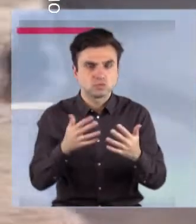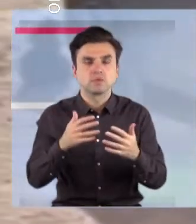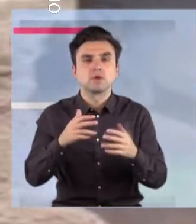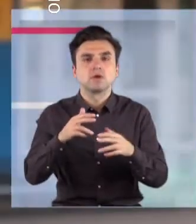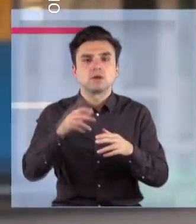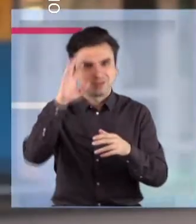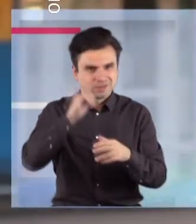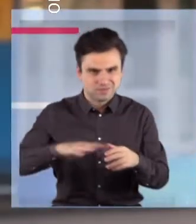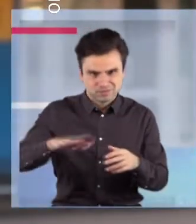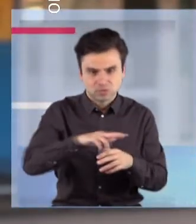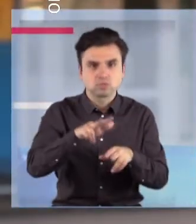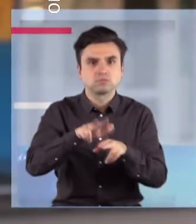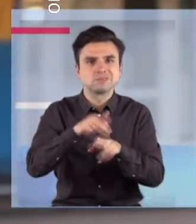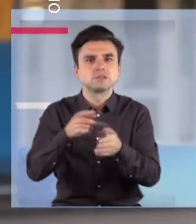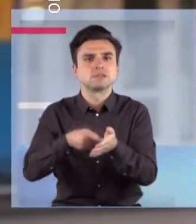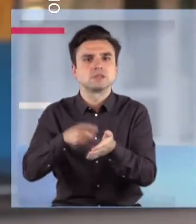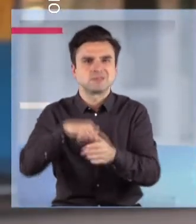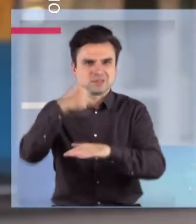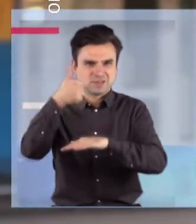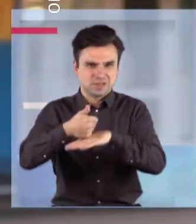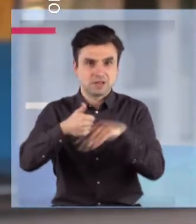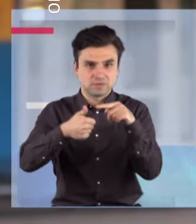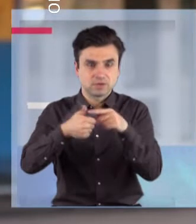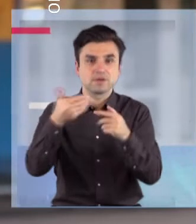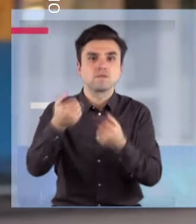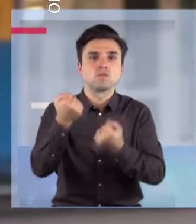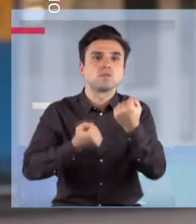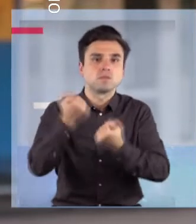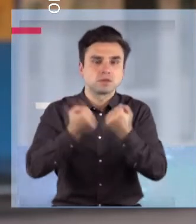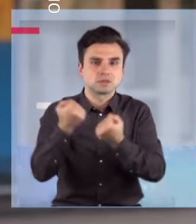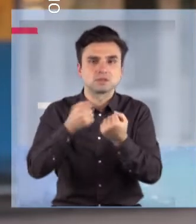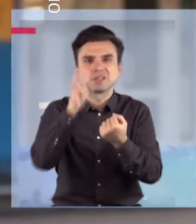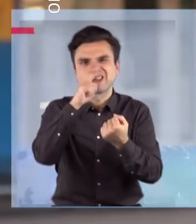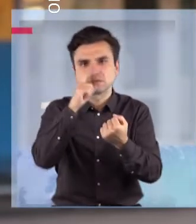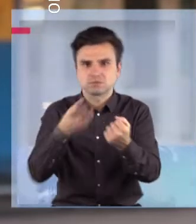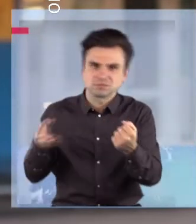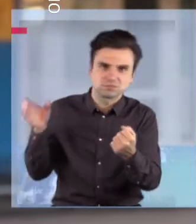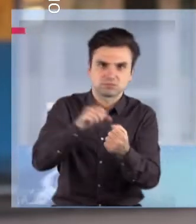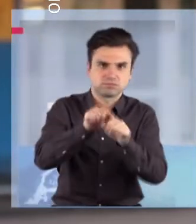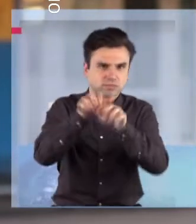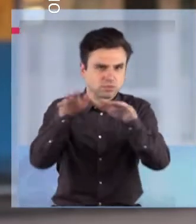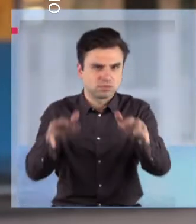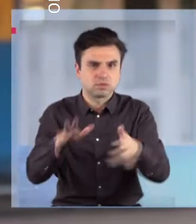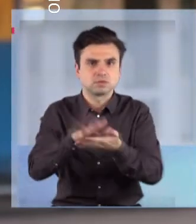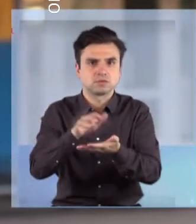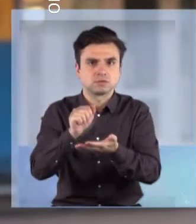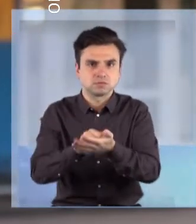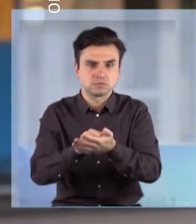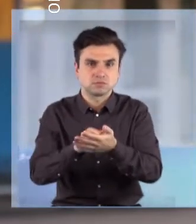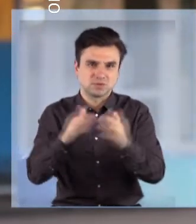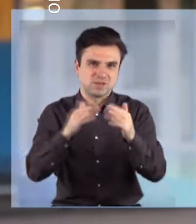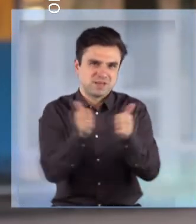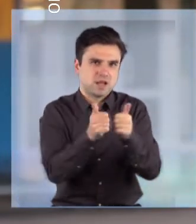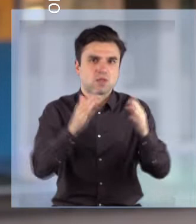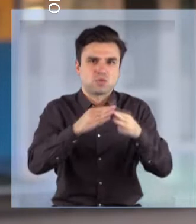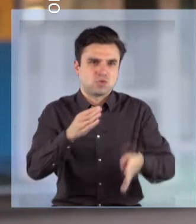безпеки. 16 жовтня вранці до поліції надійшло повідомлення про те, що біля одного із будинків по вулиці Співдружності в